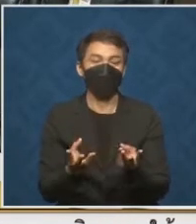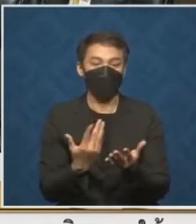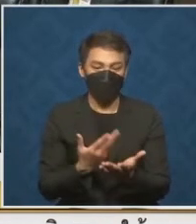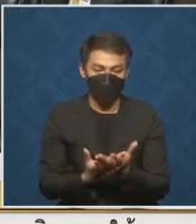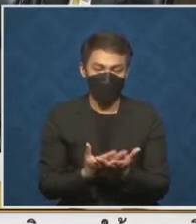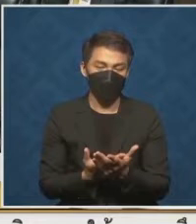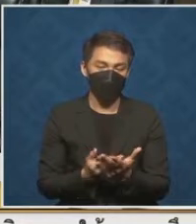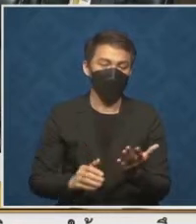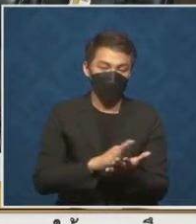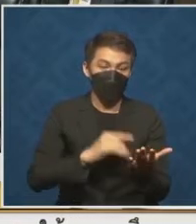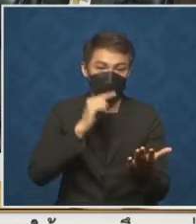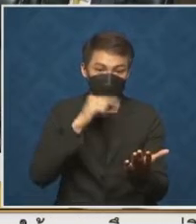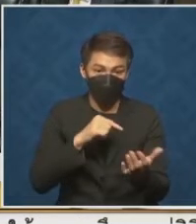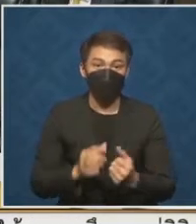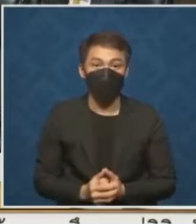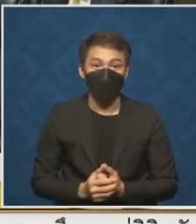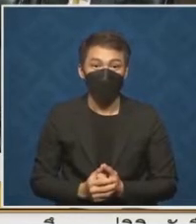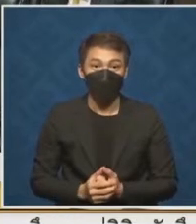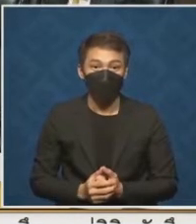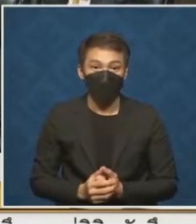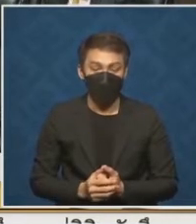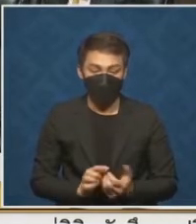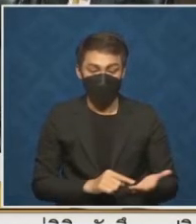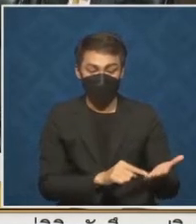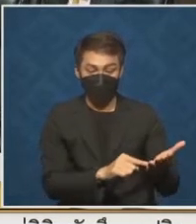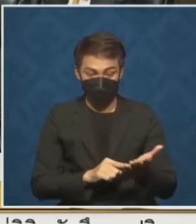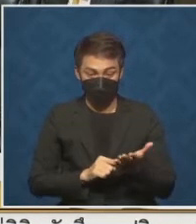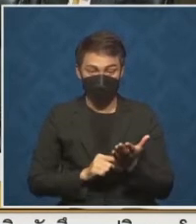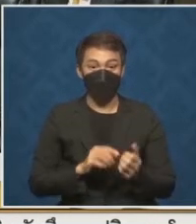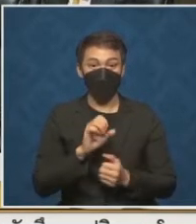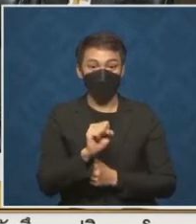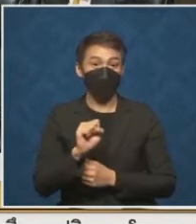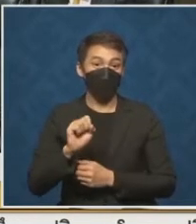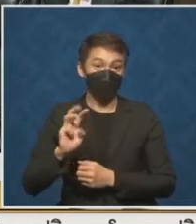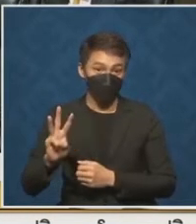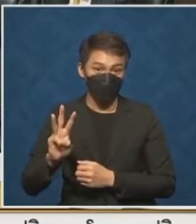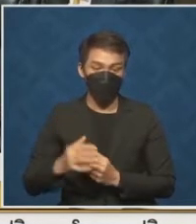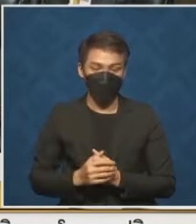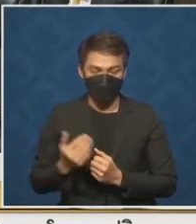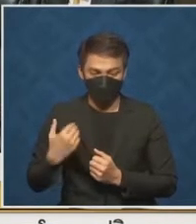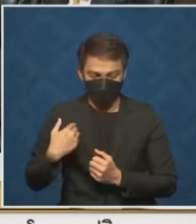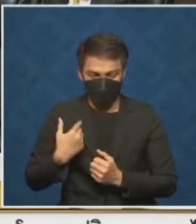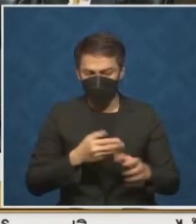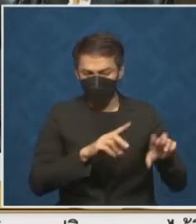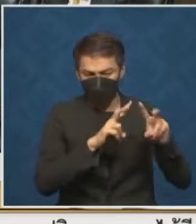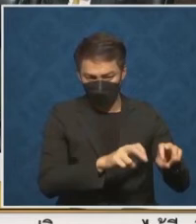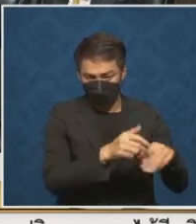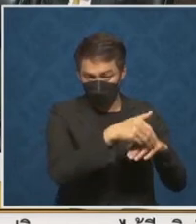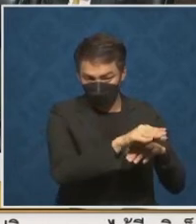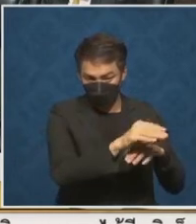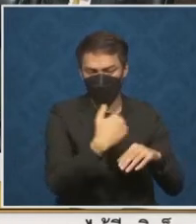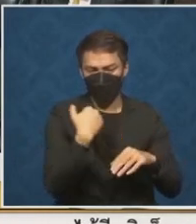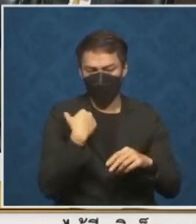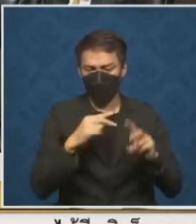งานของคณะกรรมการวุฒิสภาและผลการวิจัยภายนอกพบว่ารัฐบาล